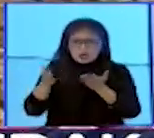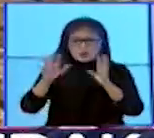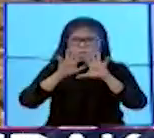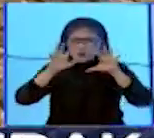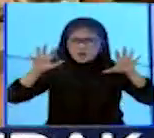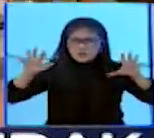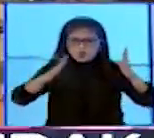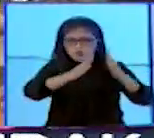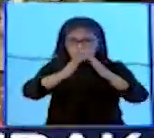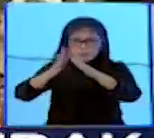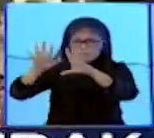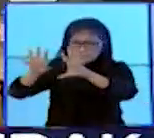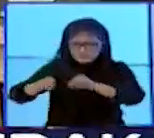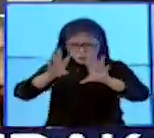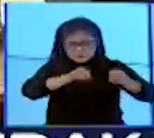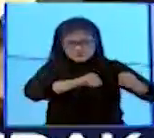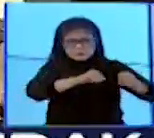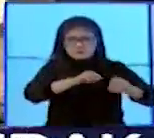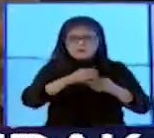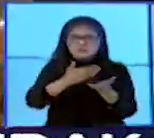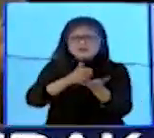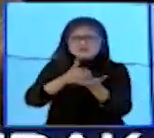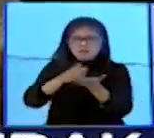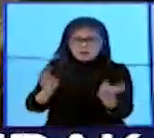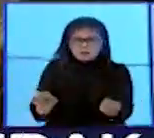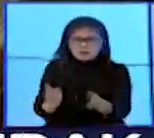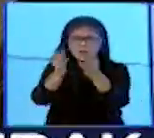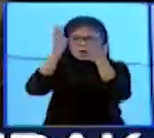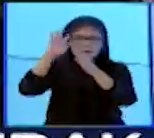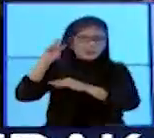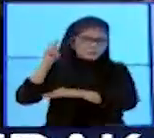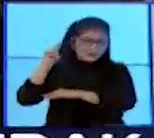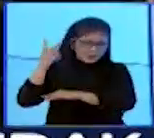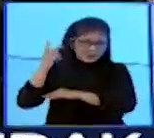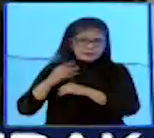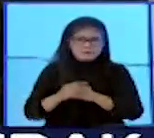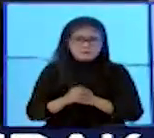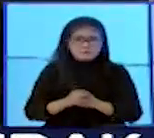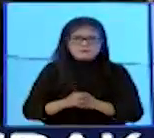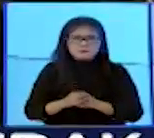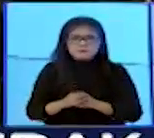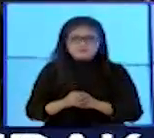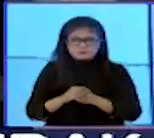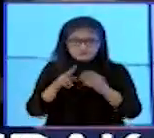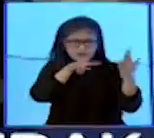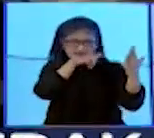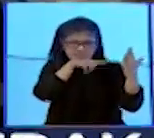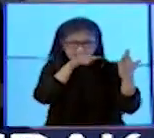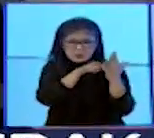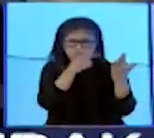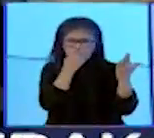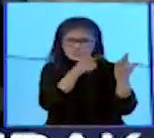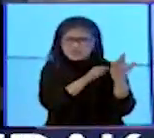sisa reruntuhan rumah akibat kejadian kebakaran semalam yang berserakan dan memang Menurut data yang kami dapatkan dari